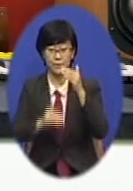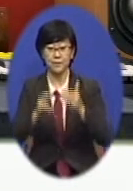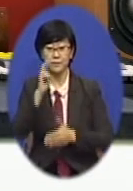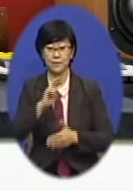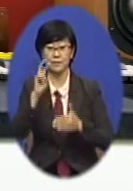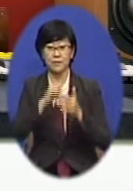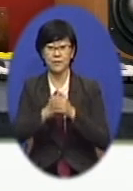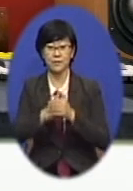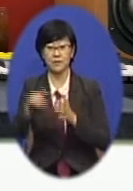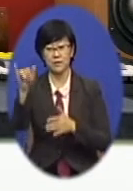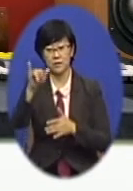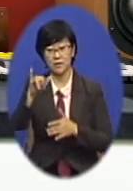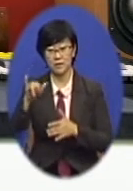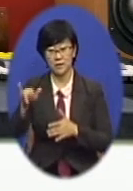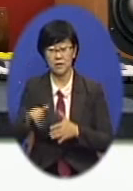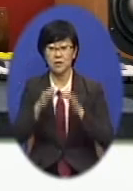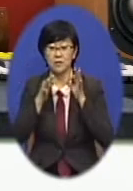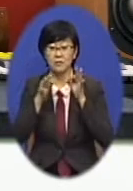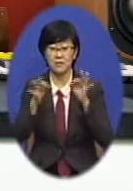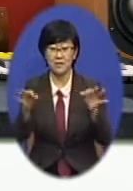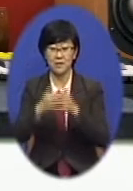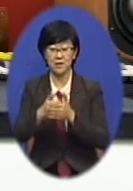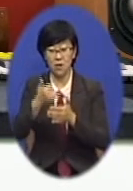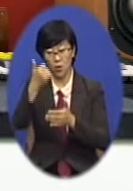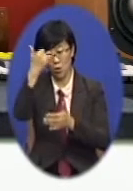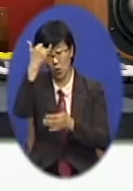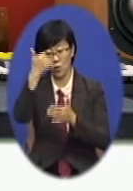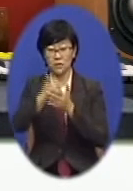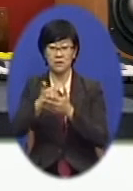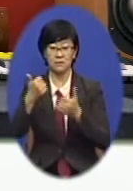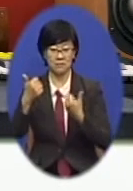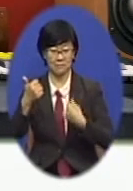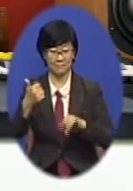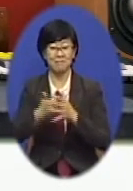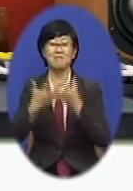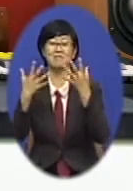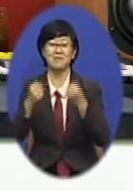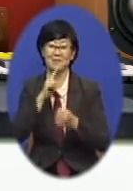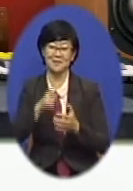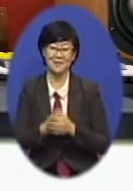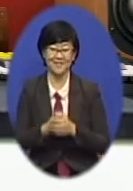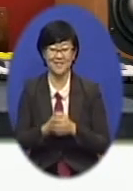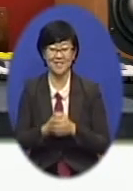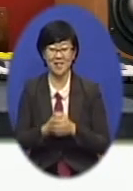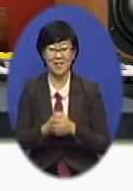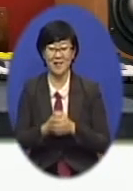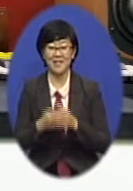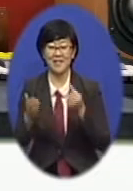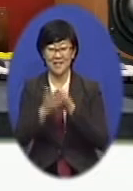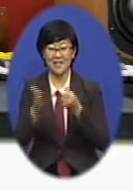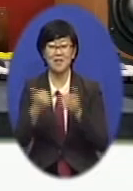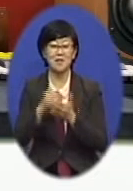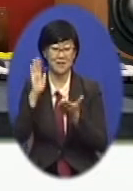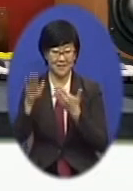예. 전국에 많이 불려져야 효자 예. 효부들이 많이 예. 나와요. 아, 예. 예, 그러니까